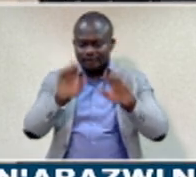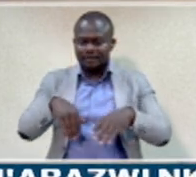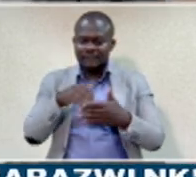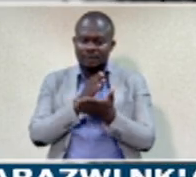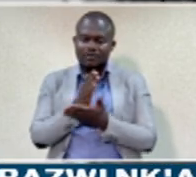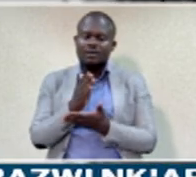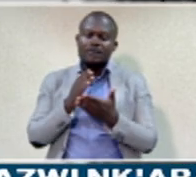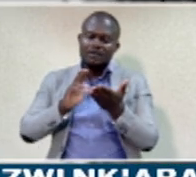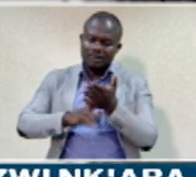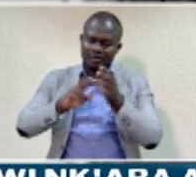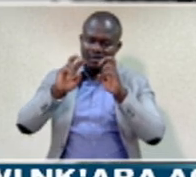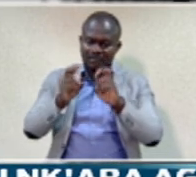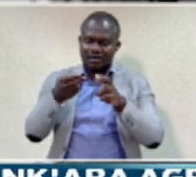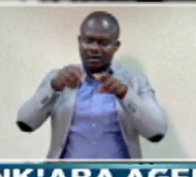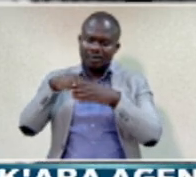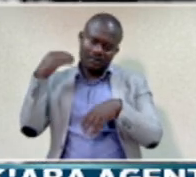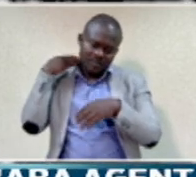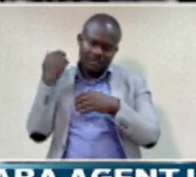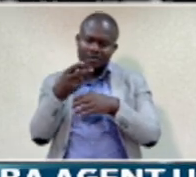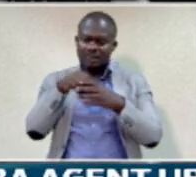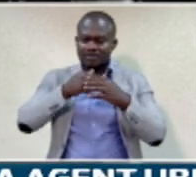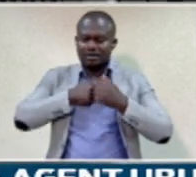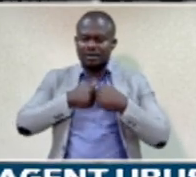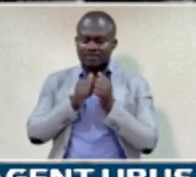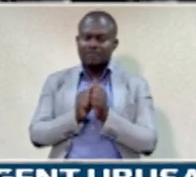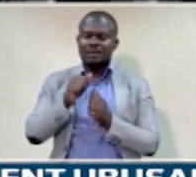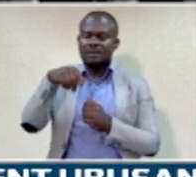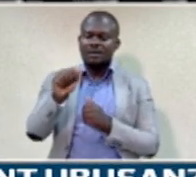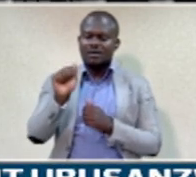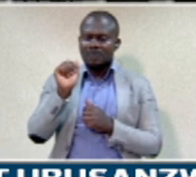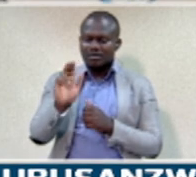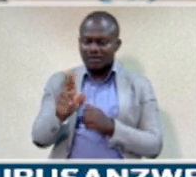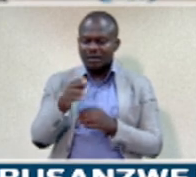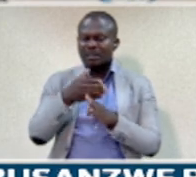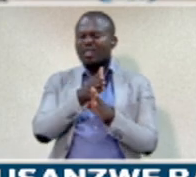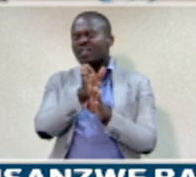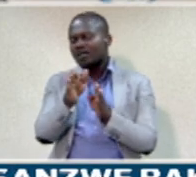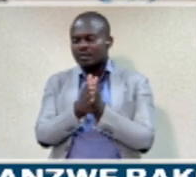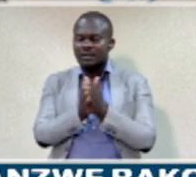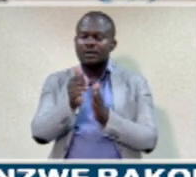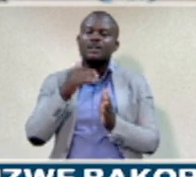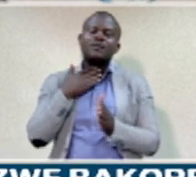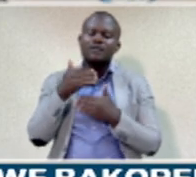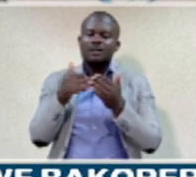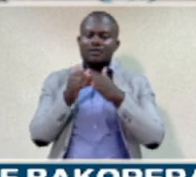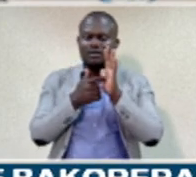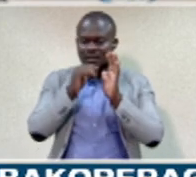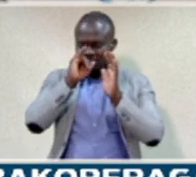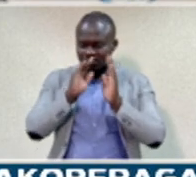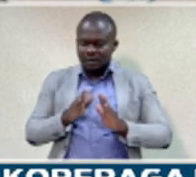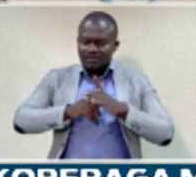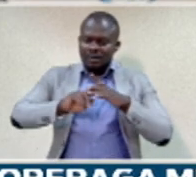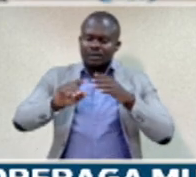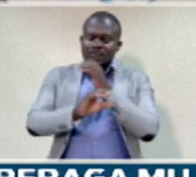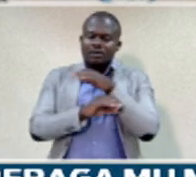ukuri nkana yemeza ko haba genocide byiri mu Rwanda Paul Rusesabagina yagoretse amateka nkana yerekana ko abatutsi bahunze igihugu